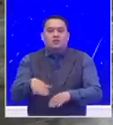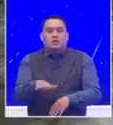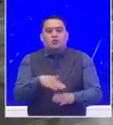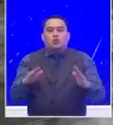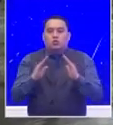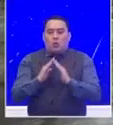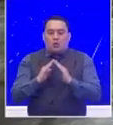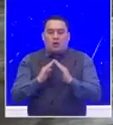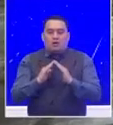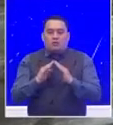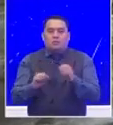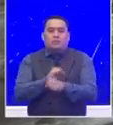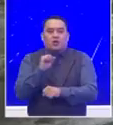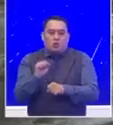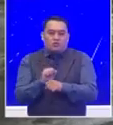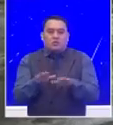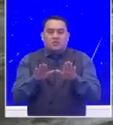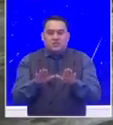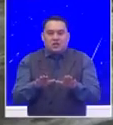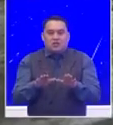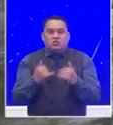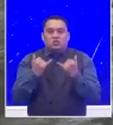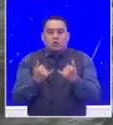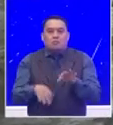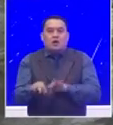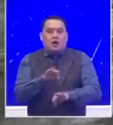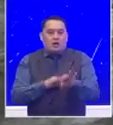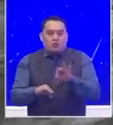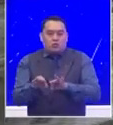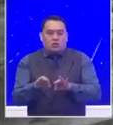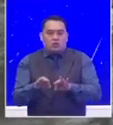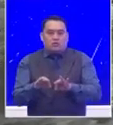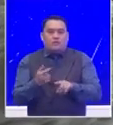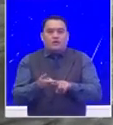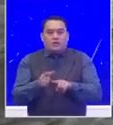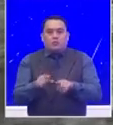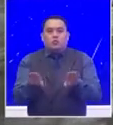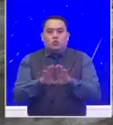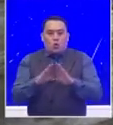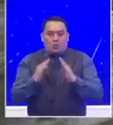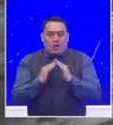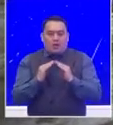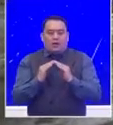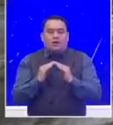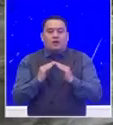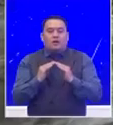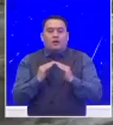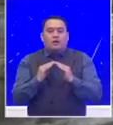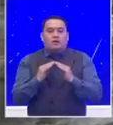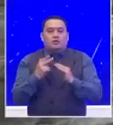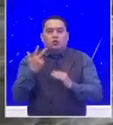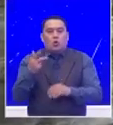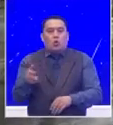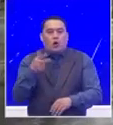дома, парковочные места. Сейчас в проекте, получается, в этом же доме даже доустановка еще 3